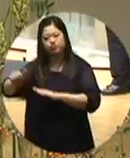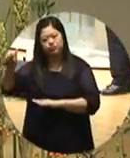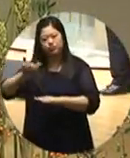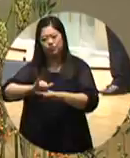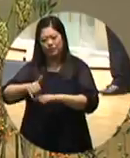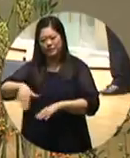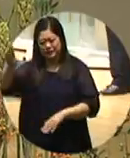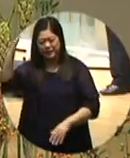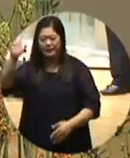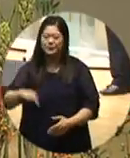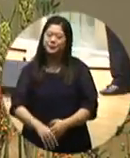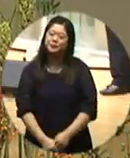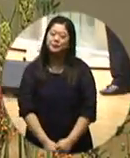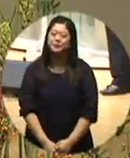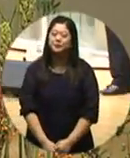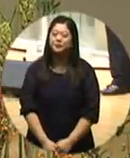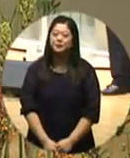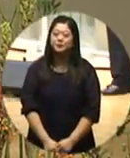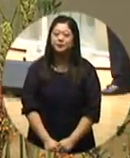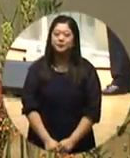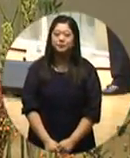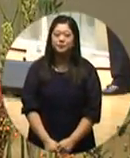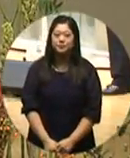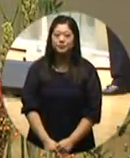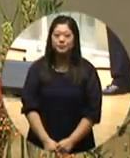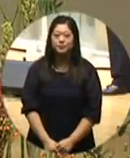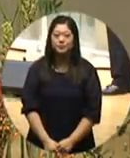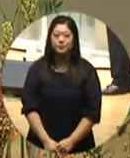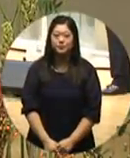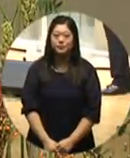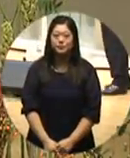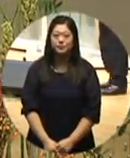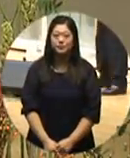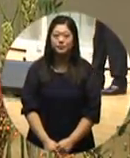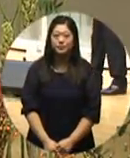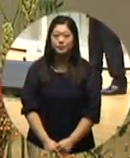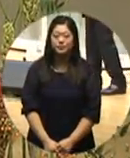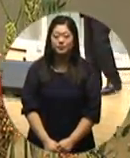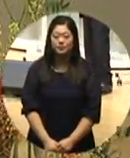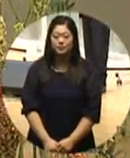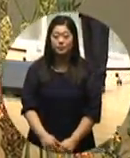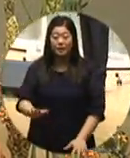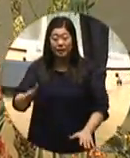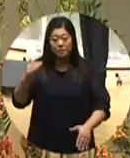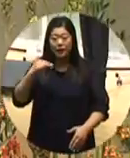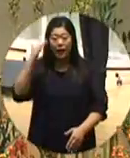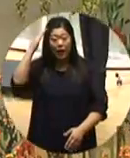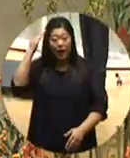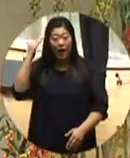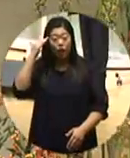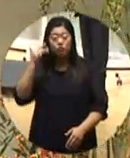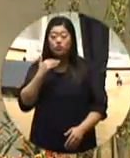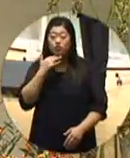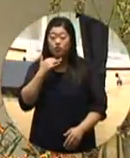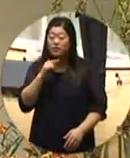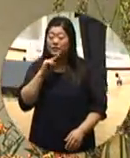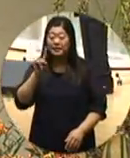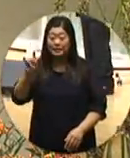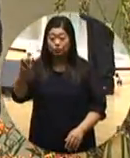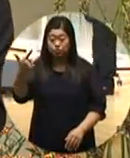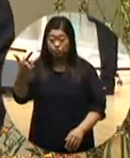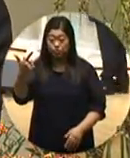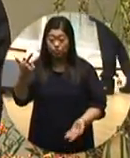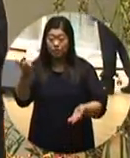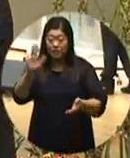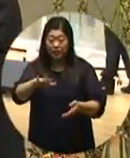world class soccer player and they're going to draft him soon. 우리 한국에서 16세 소년인데 레알 마드리드로 지금 뽑혀 가잖아요. And right